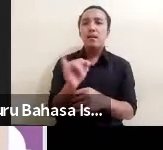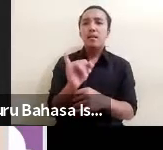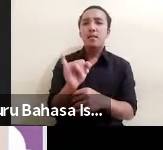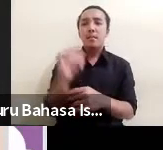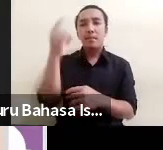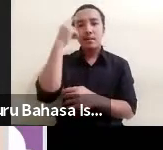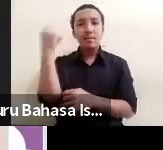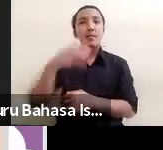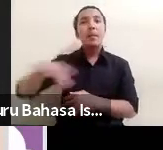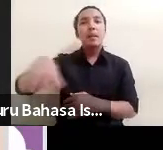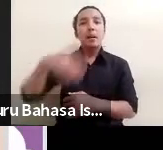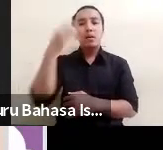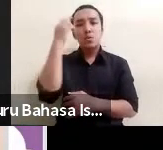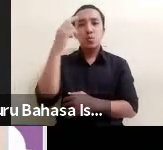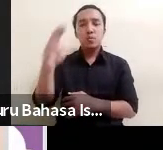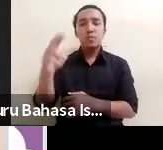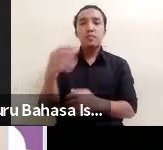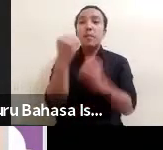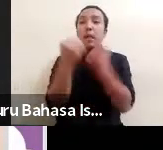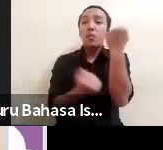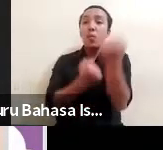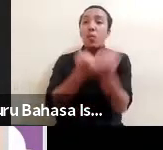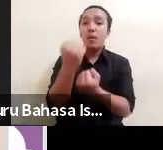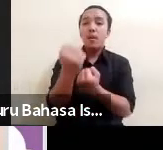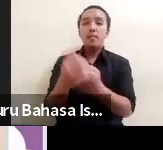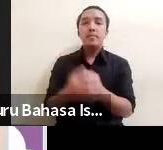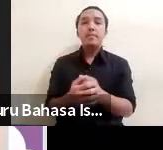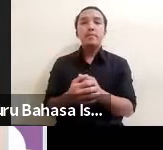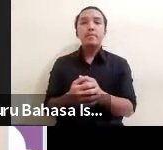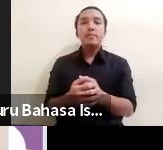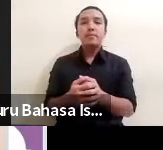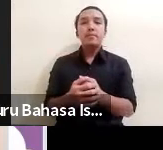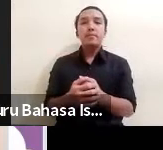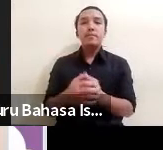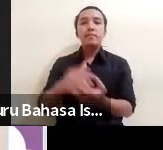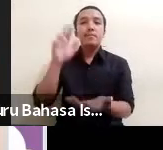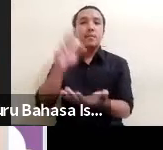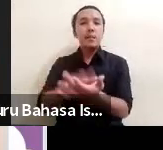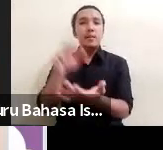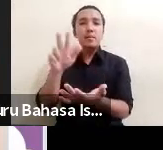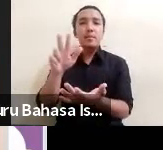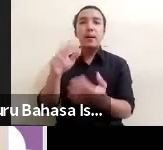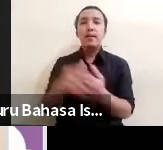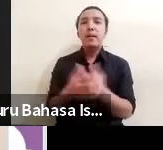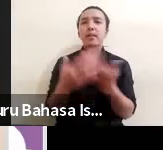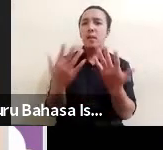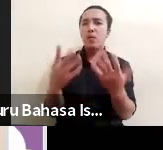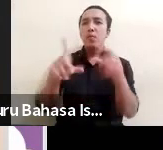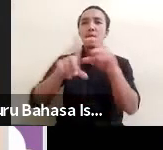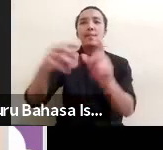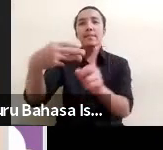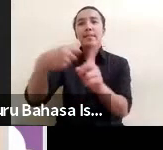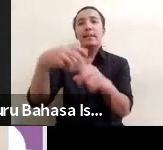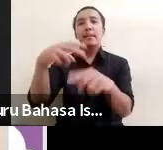melakukan launching, ya, untuk melakukan launching deklarasi bahwa Situbondo ini